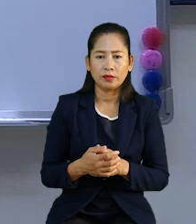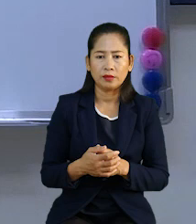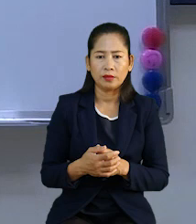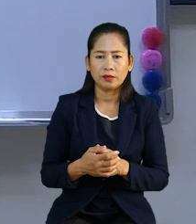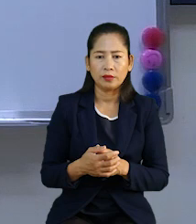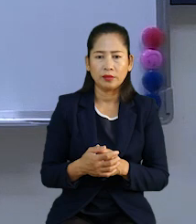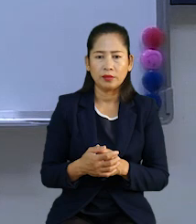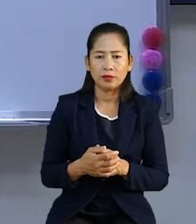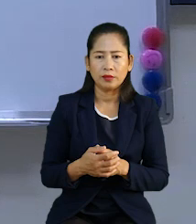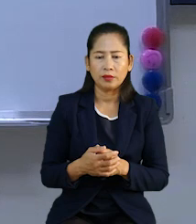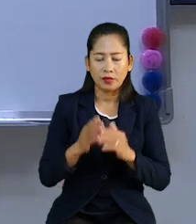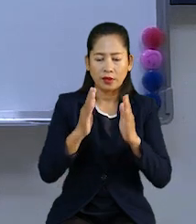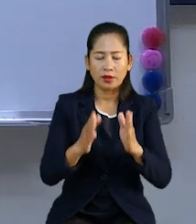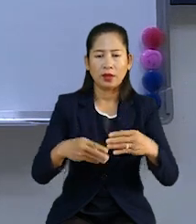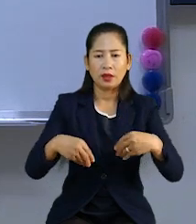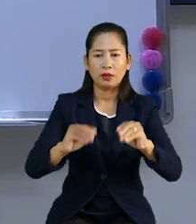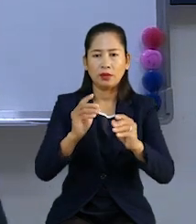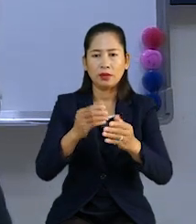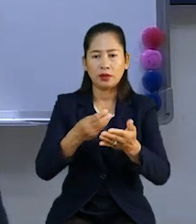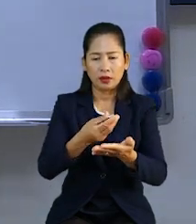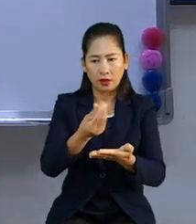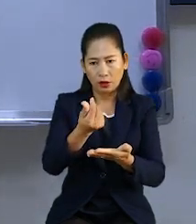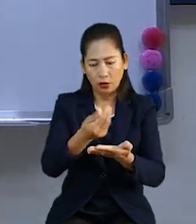đồ ní nè lụa trời áp ra chầm nuốn